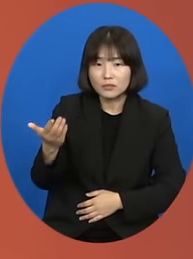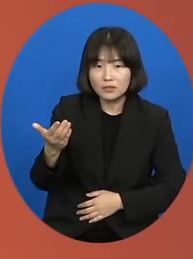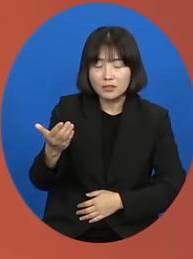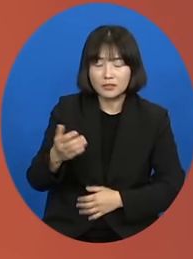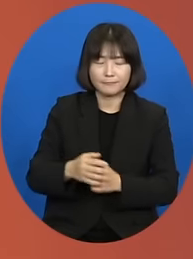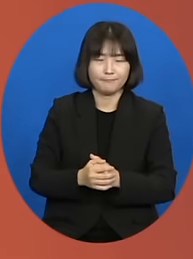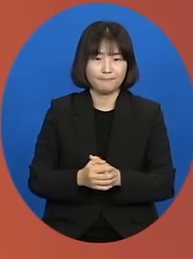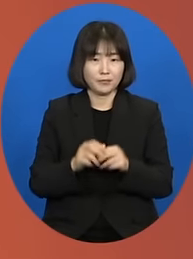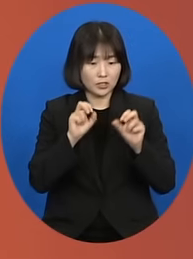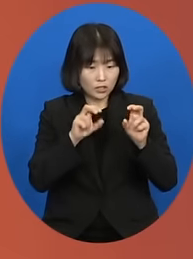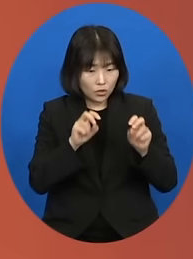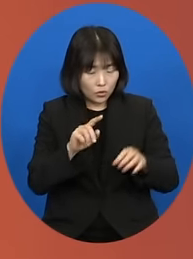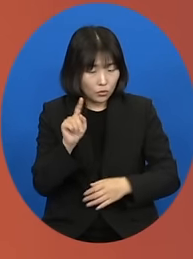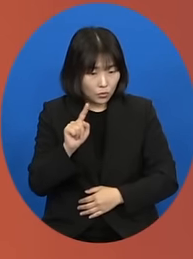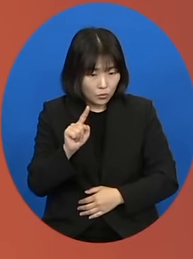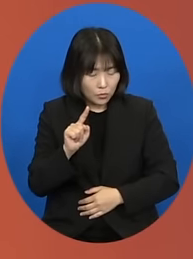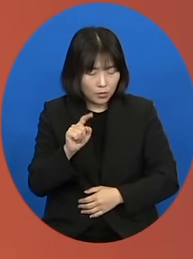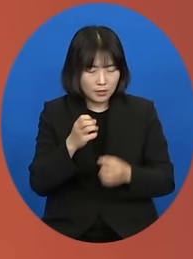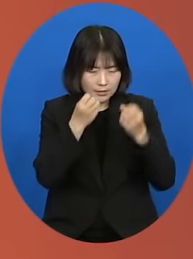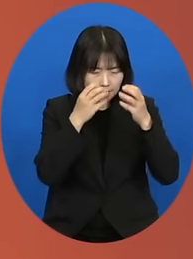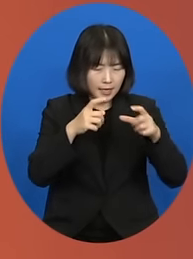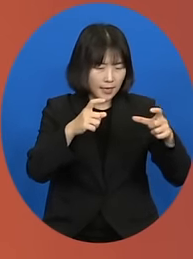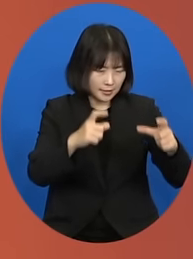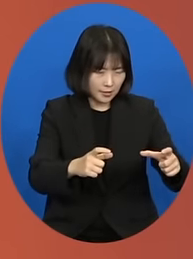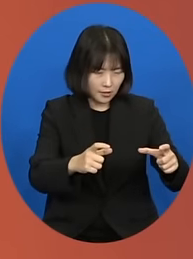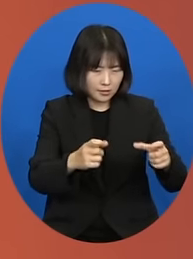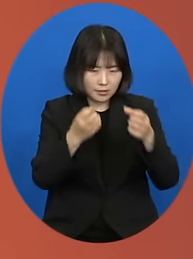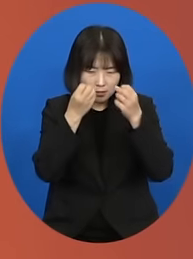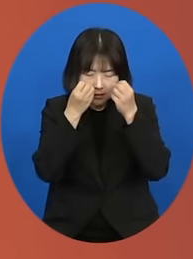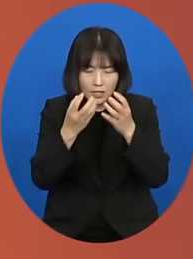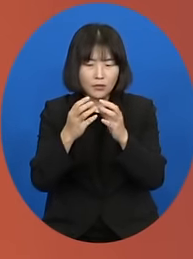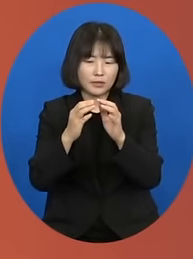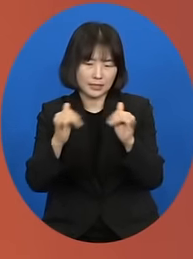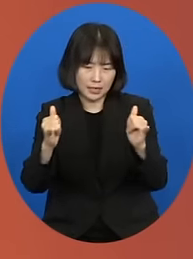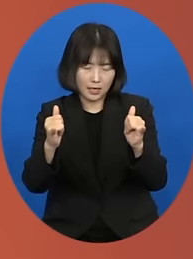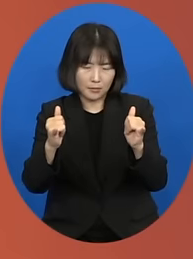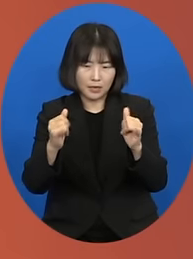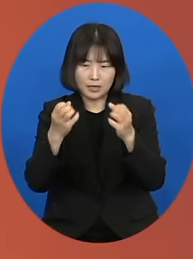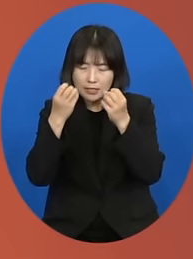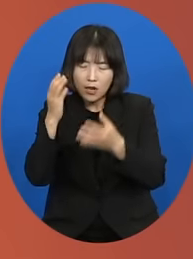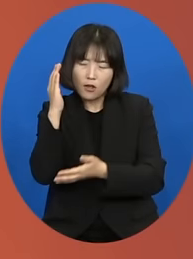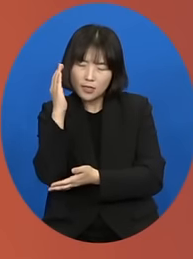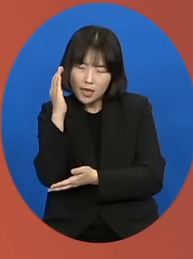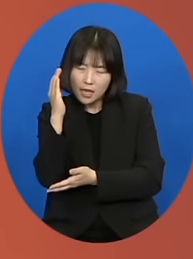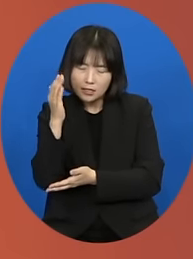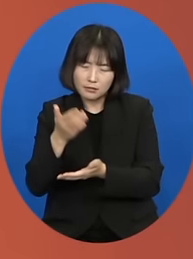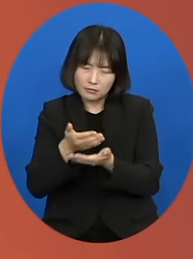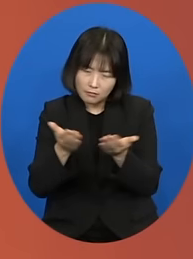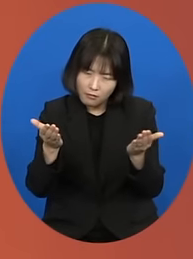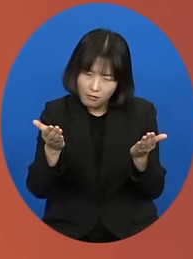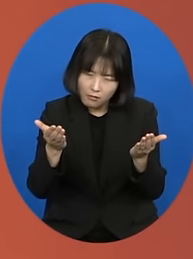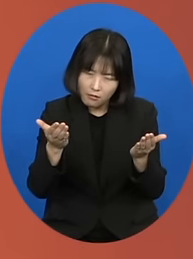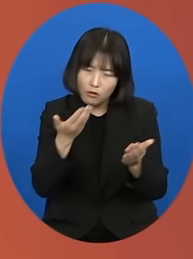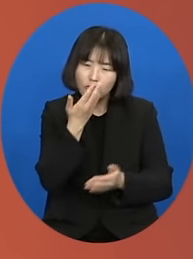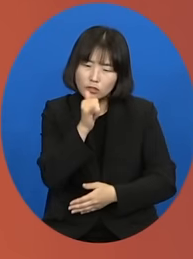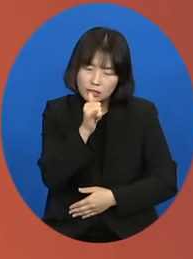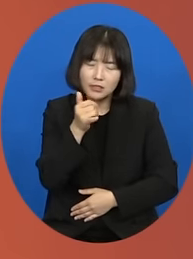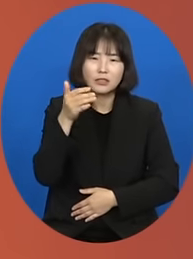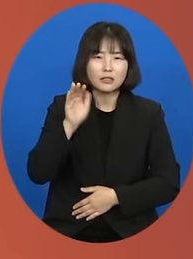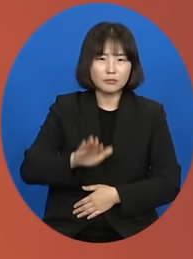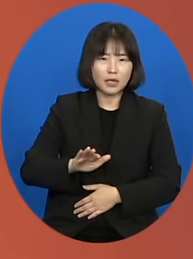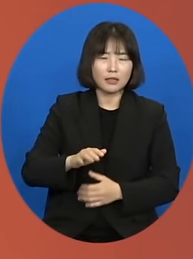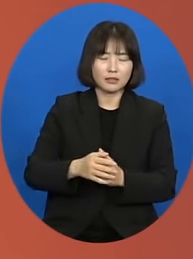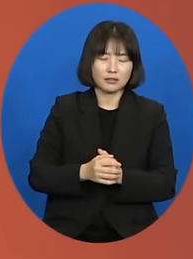선교는 새로운 지역에서 새로운 사람에게 새로운 이야기를 하는 것일 수도 있지만 실상은